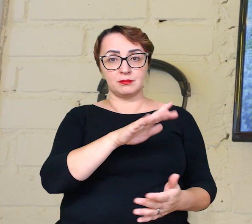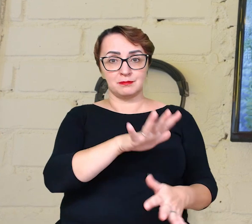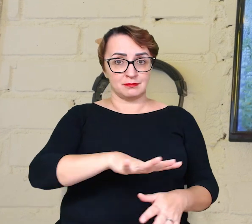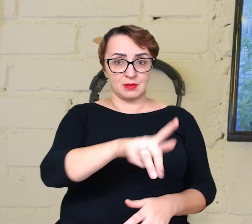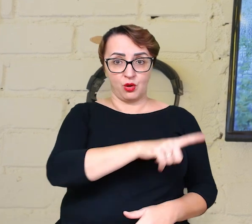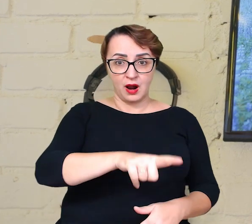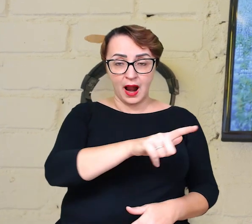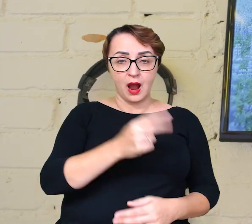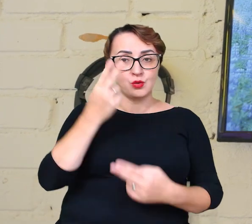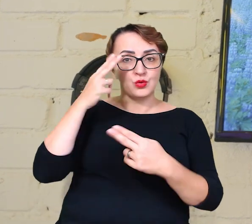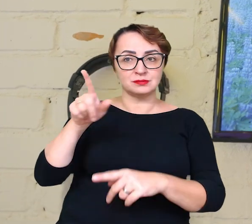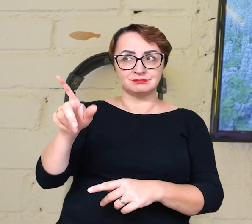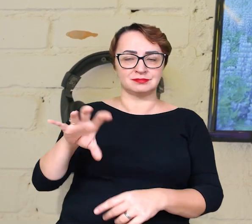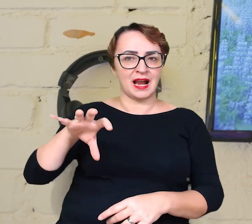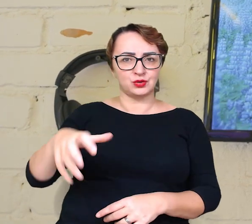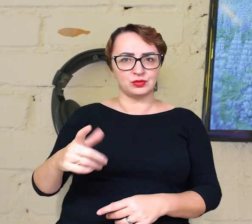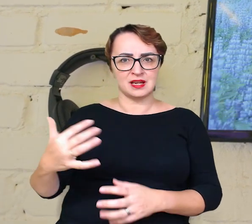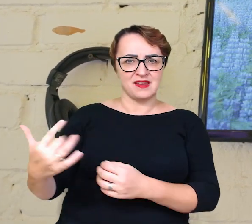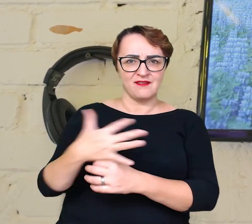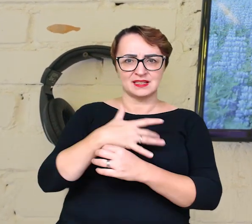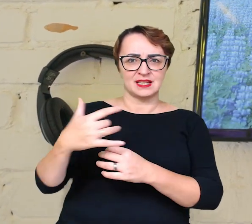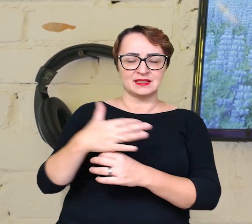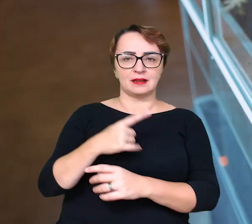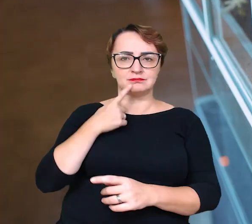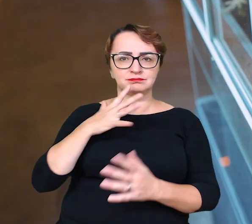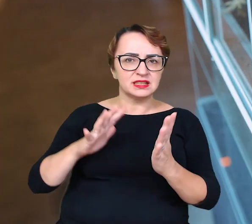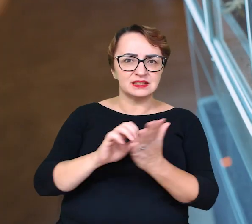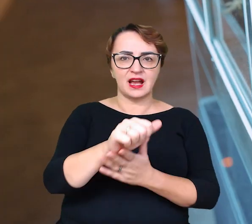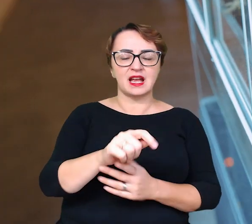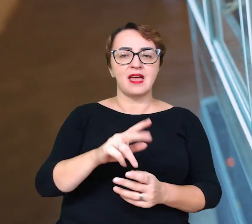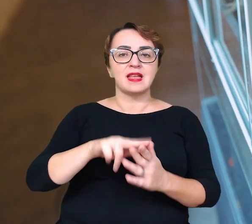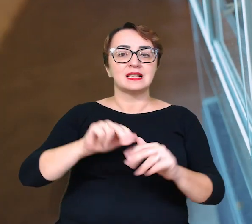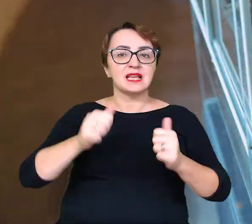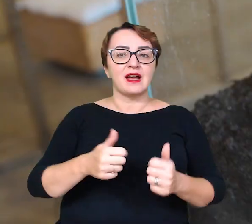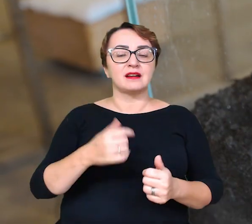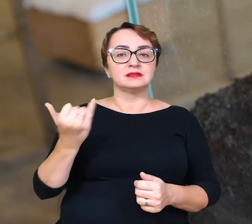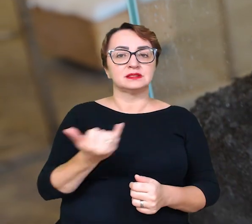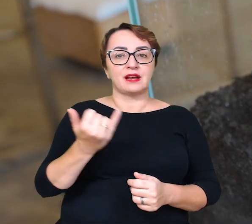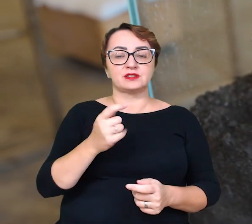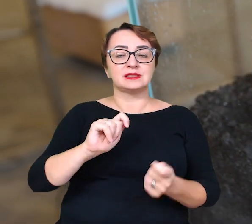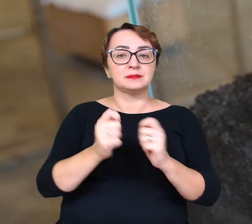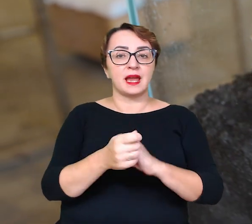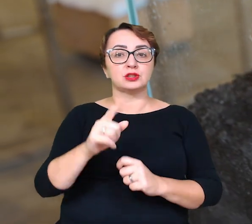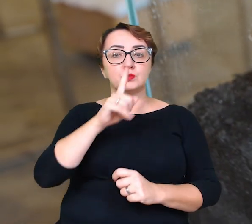za taki gatunek inwazyjny, który już na zawsze zmieni to islandzkie społeczeństwo.